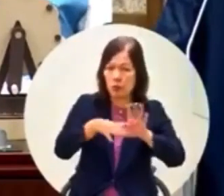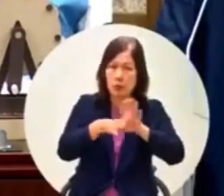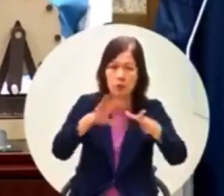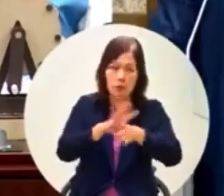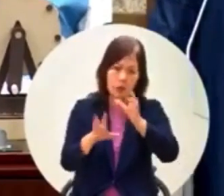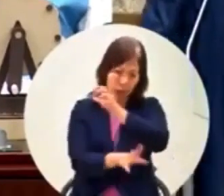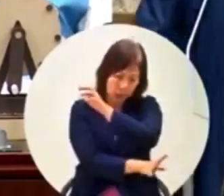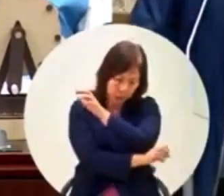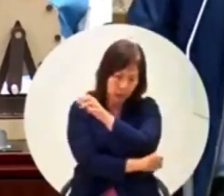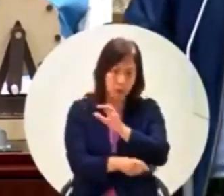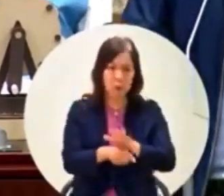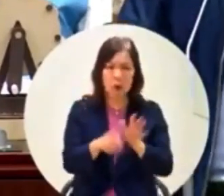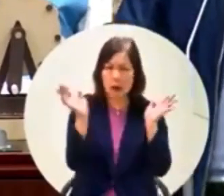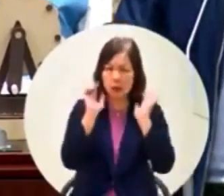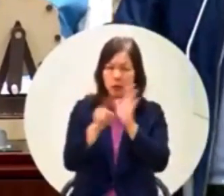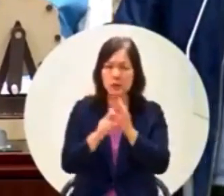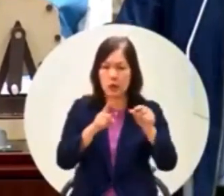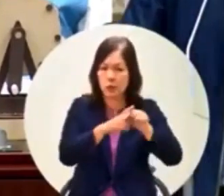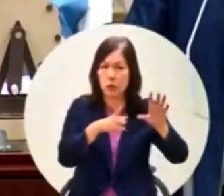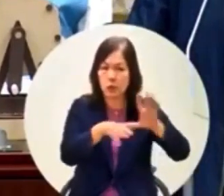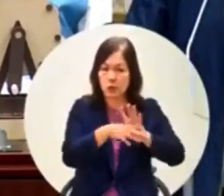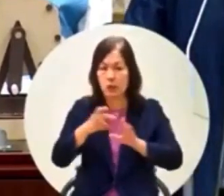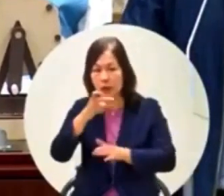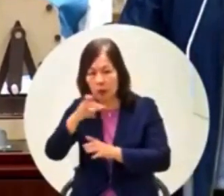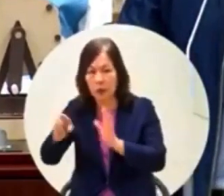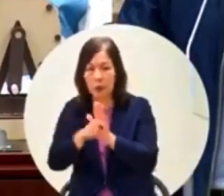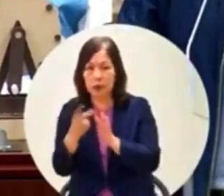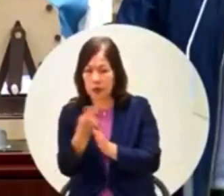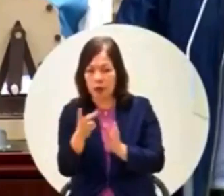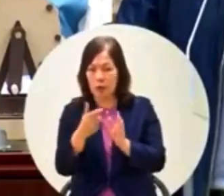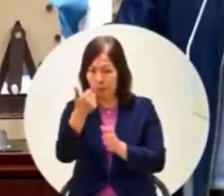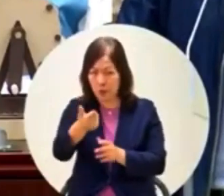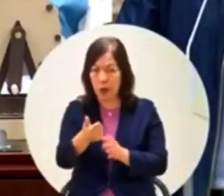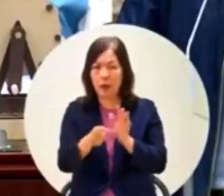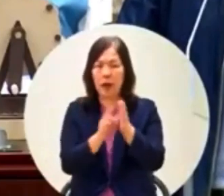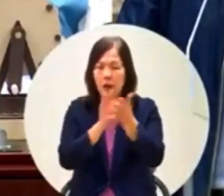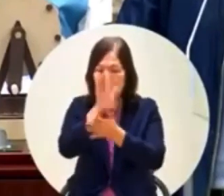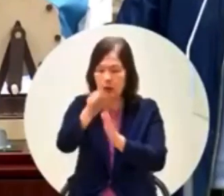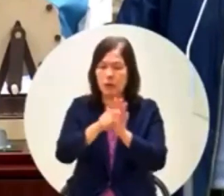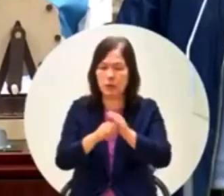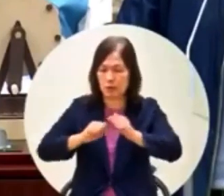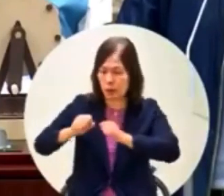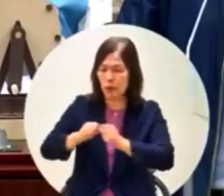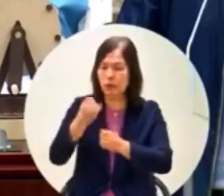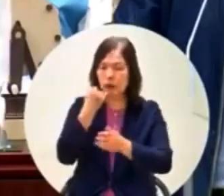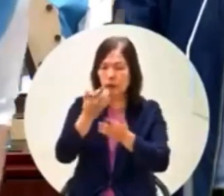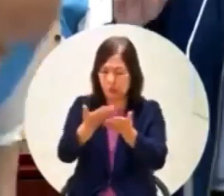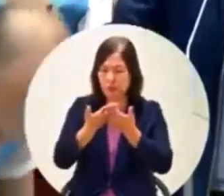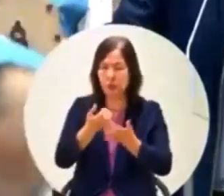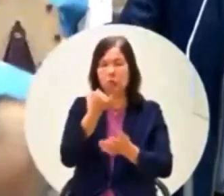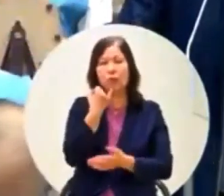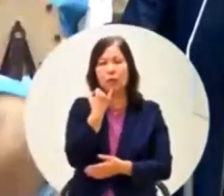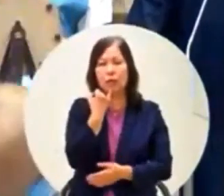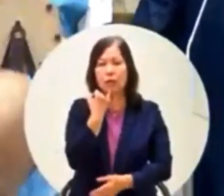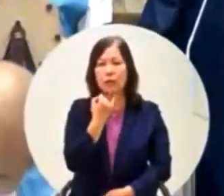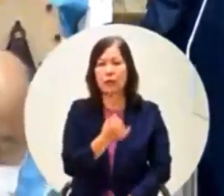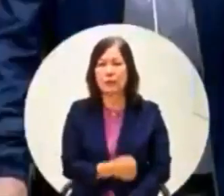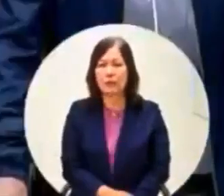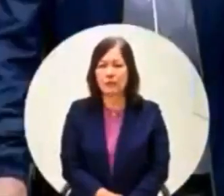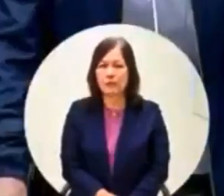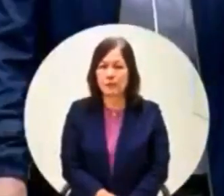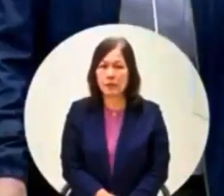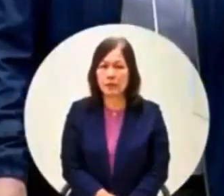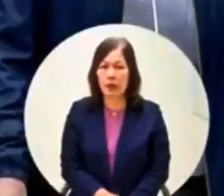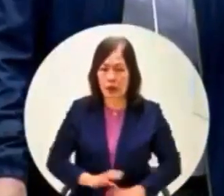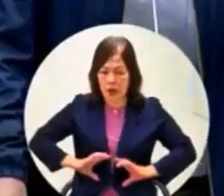一代孩子中英文俱佳，迎接未来的挑战，这是我们的目标。谢谢。 国际